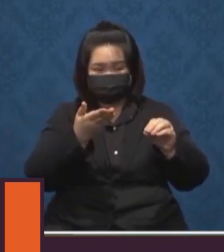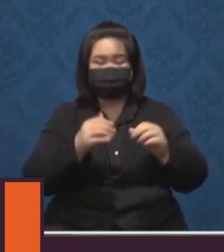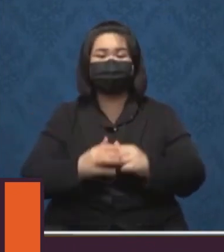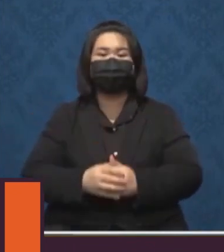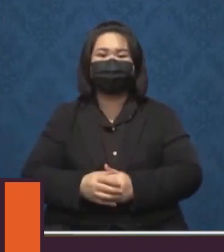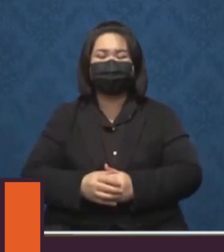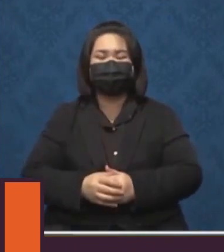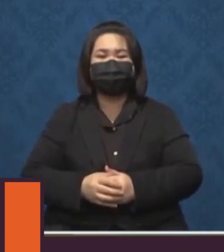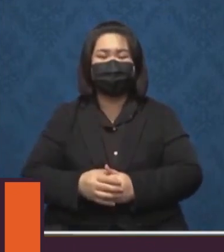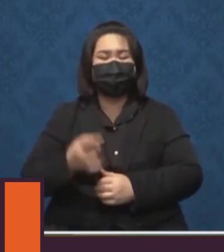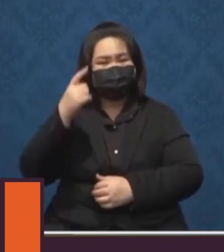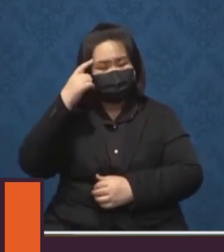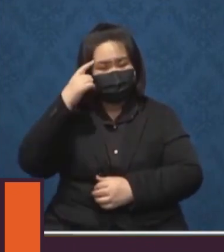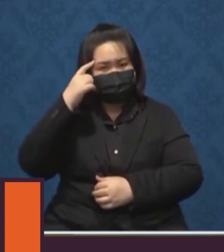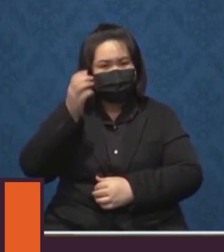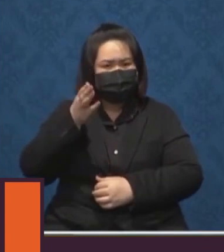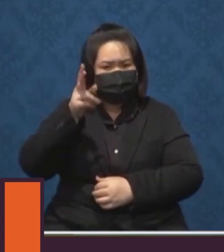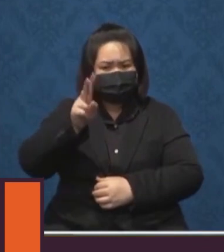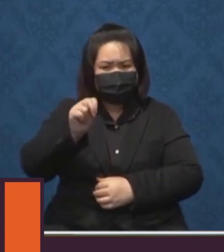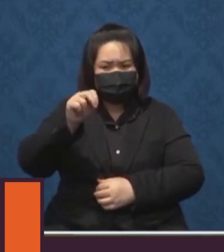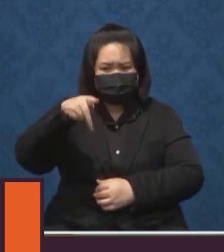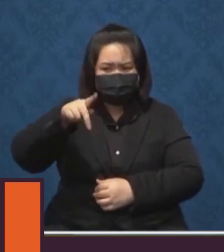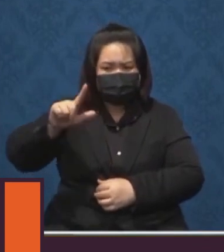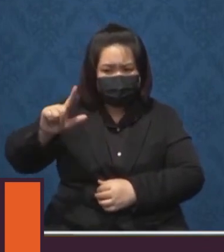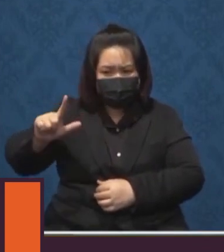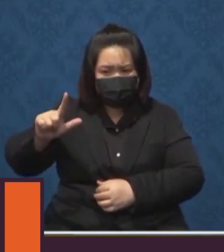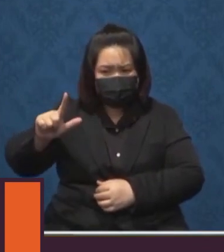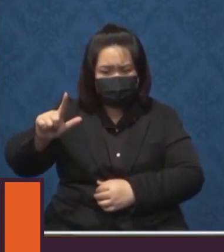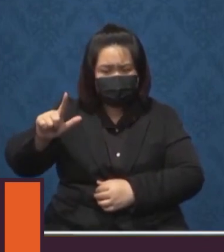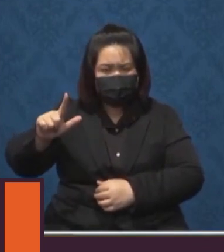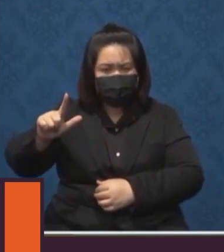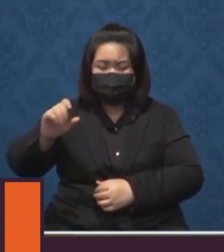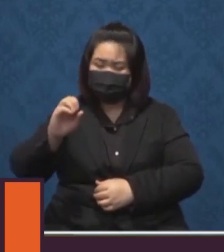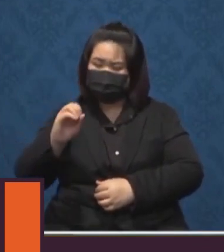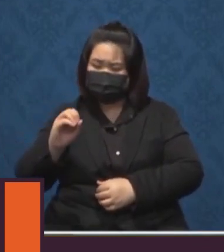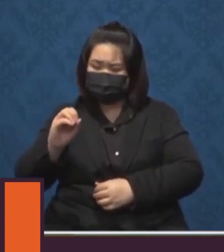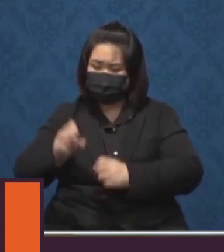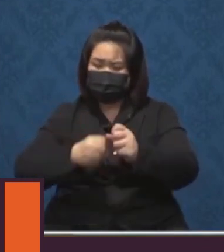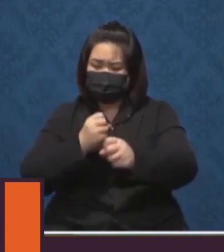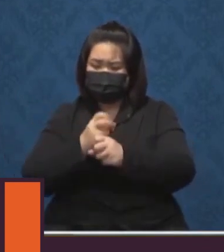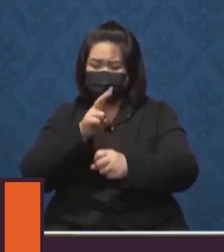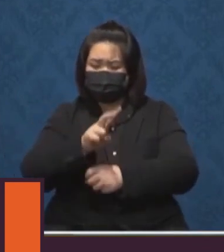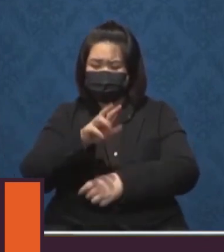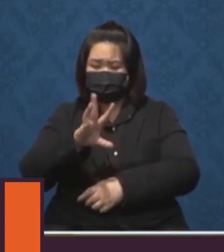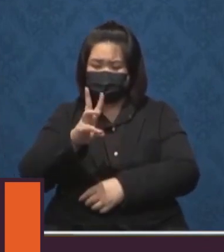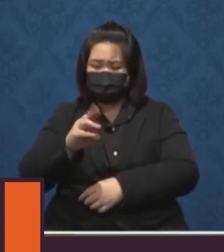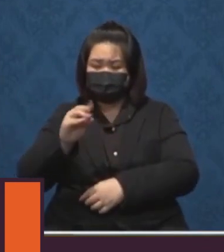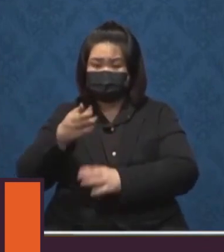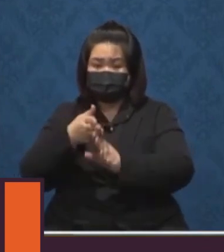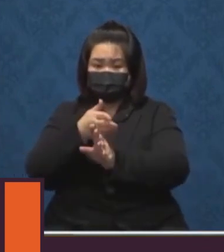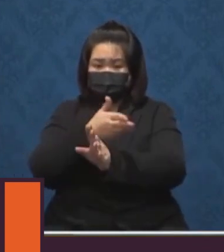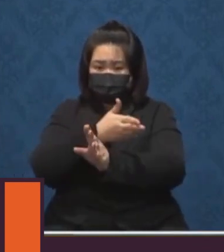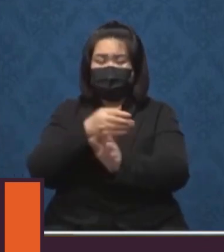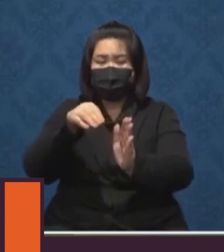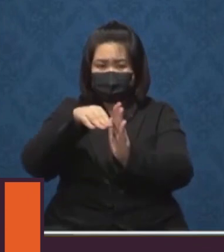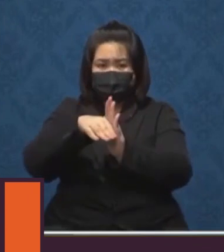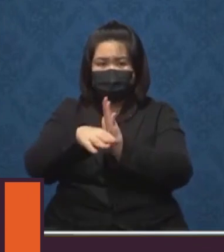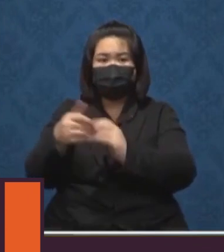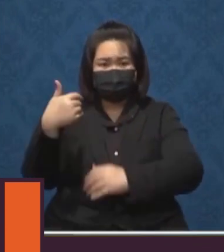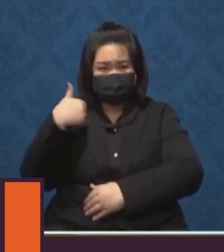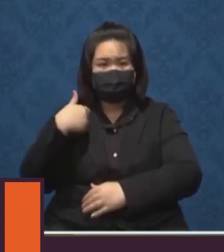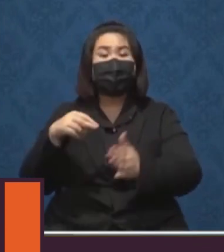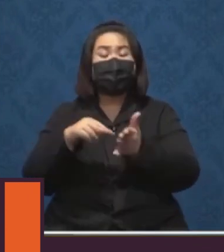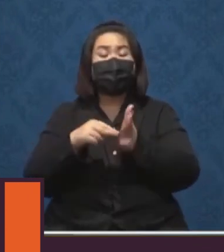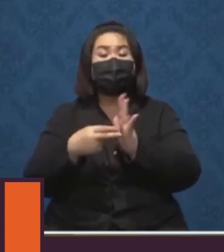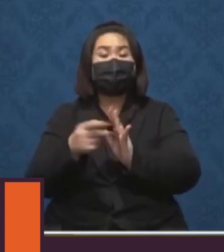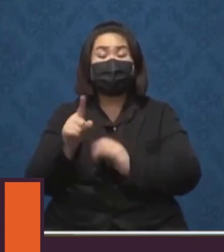นี้สงสัยจะสูงต่อลูกหนี้ผิดนัดชำระหนี้ระยะสั้นหลังปี2561ลดลงเรื่อยๆครับสะท้อนให้เห็นว่า